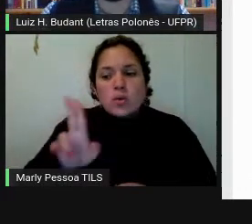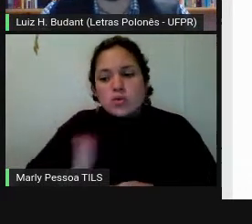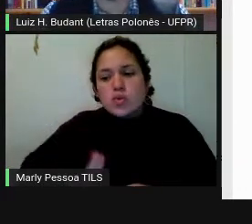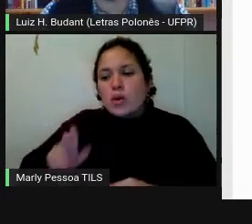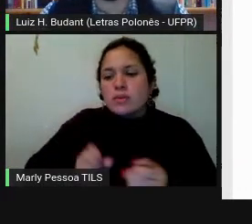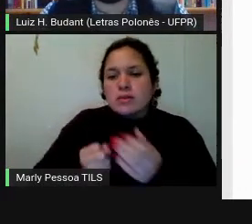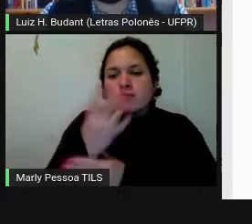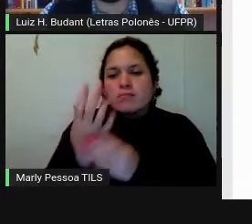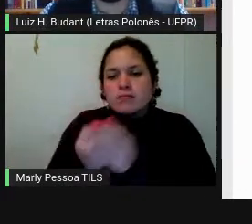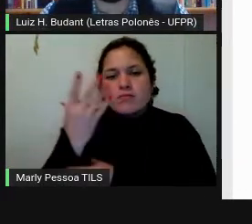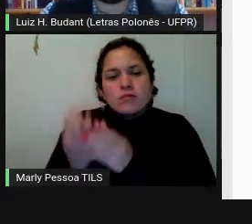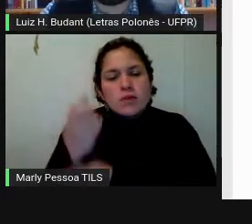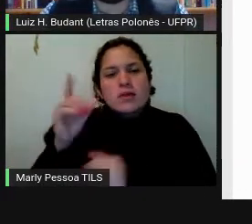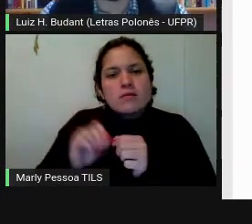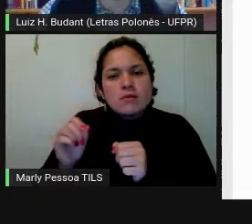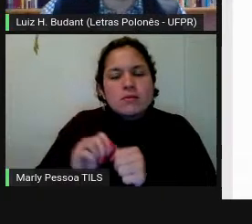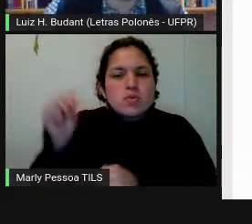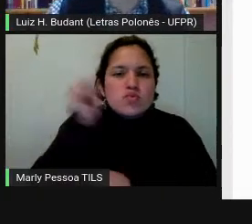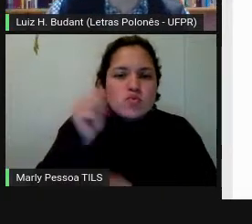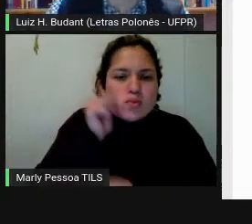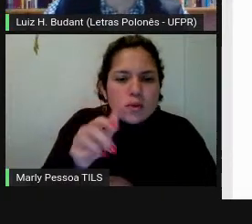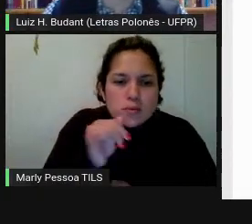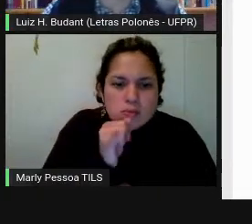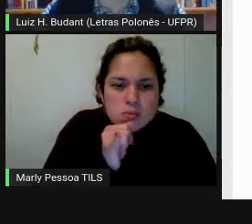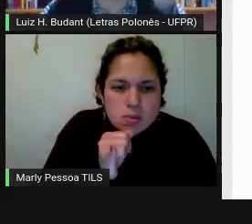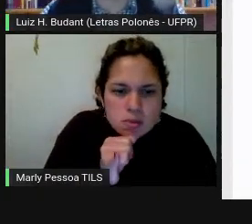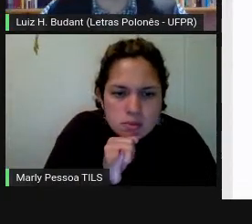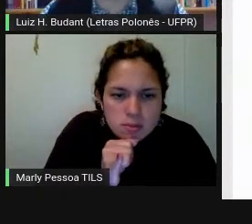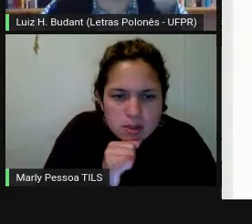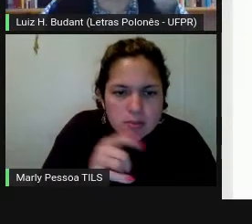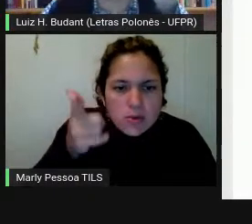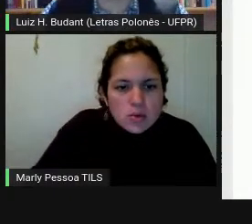femininos, como Bogumil, a Boguchwała, a Bogusława.